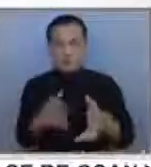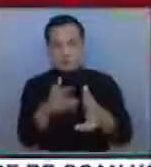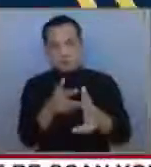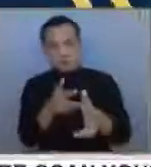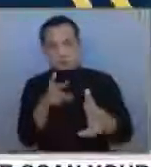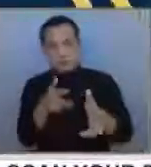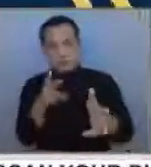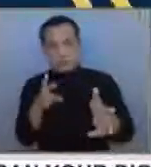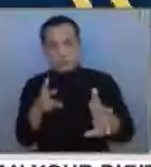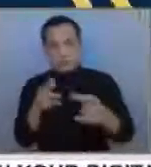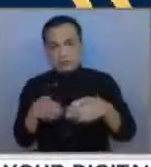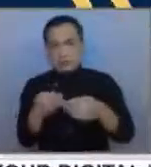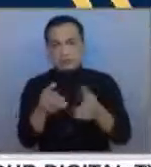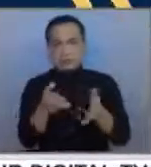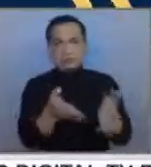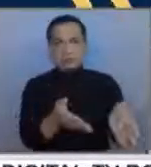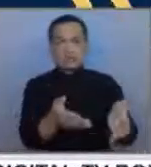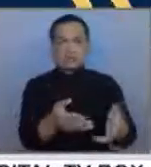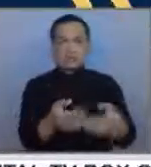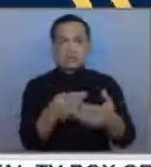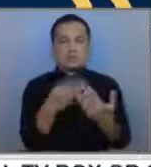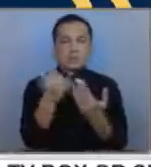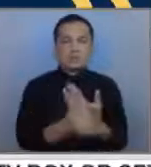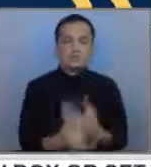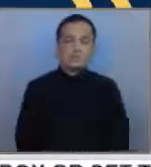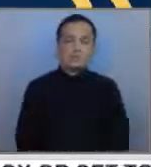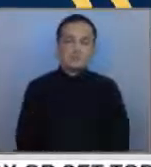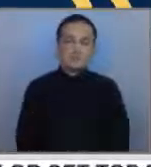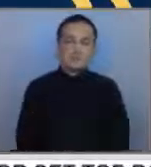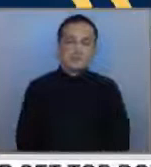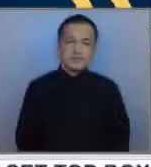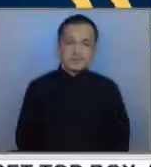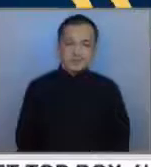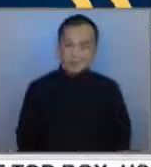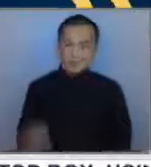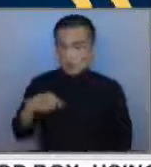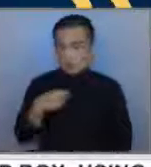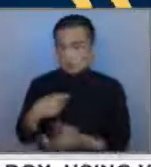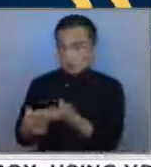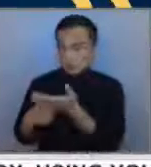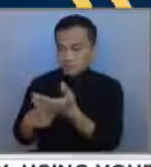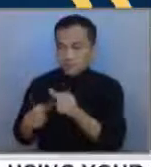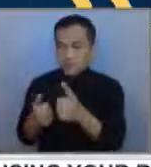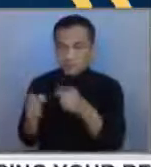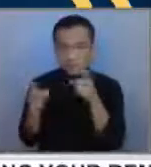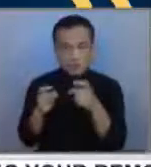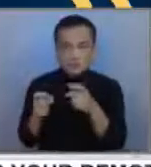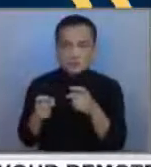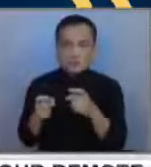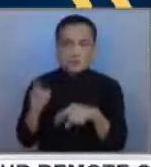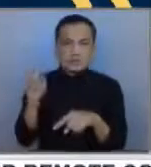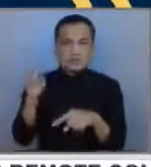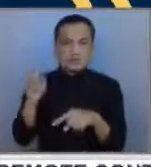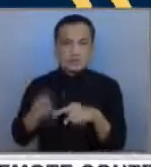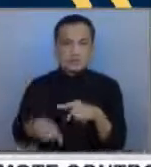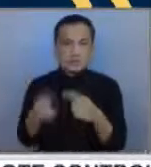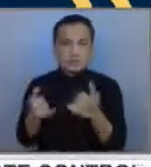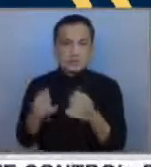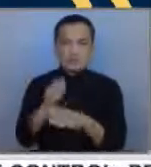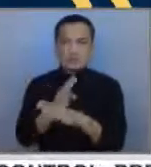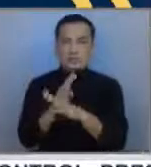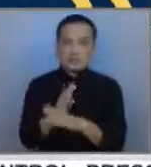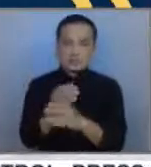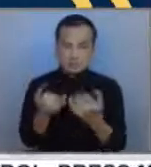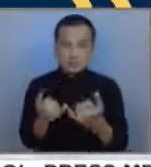proyekto. Na-consult kami kung paano natin i-manage pero dumating na tayo sa punto na hindi talaga natin kayang iwasan to at para po